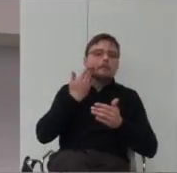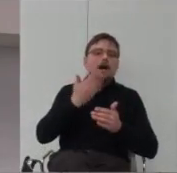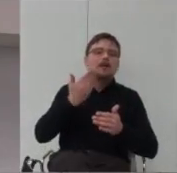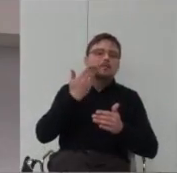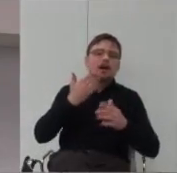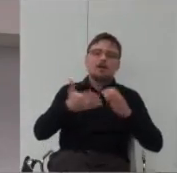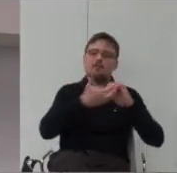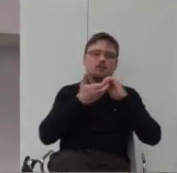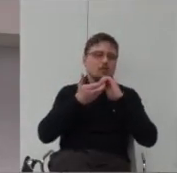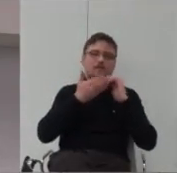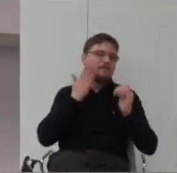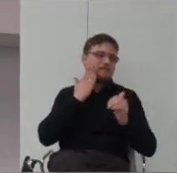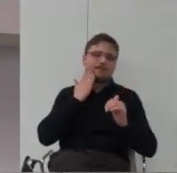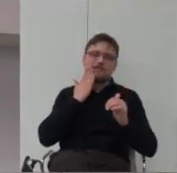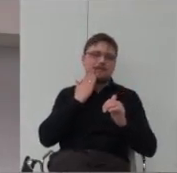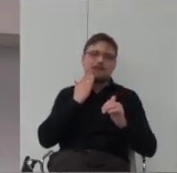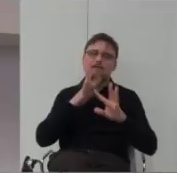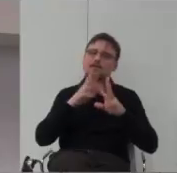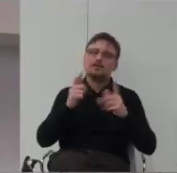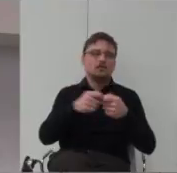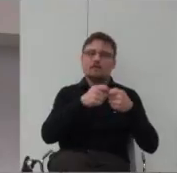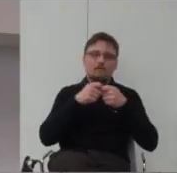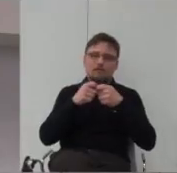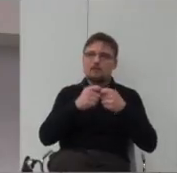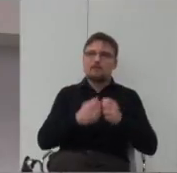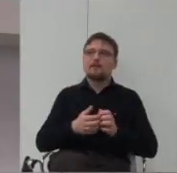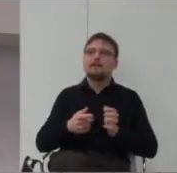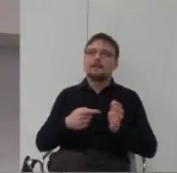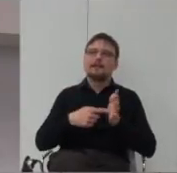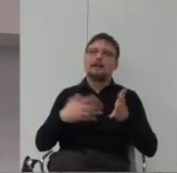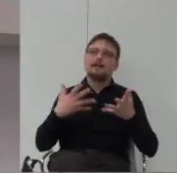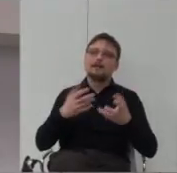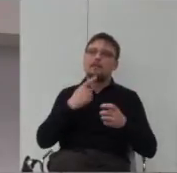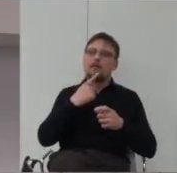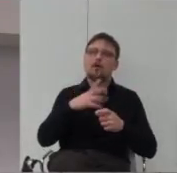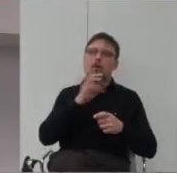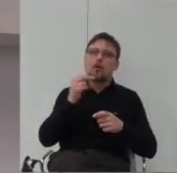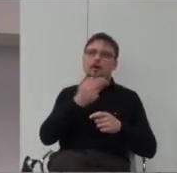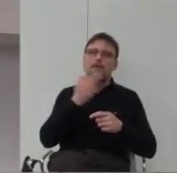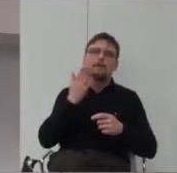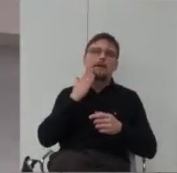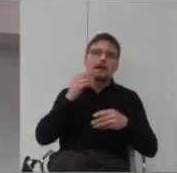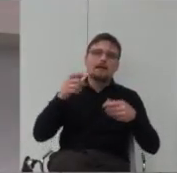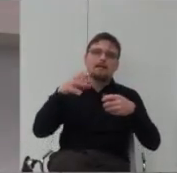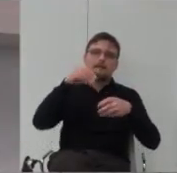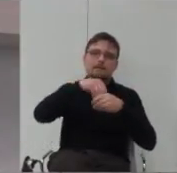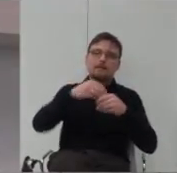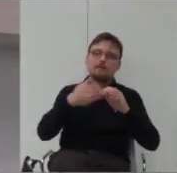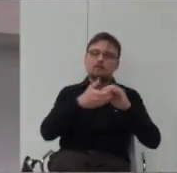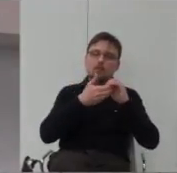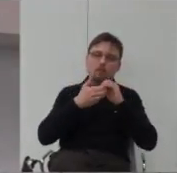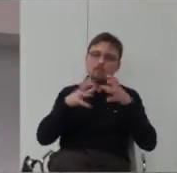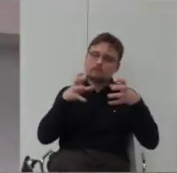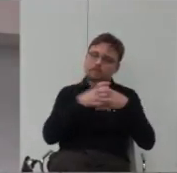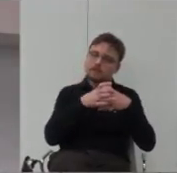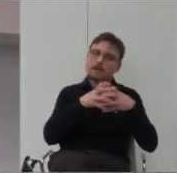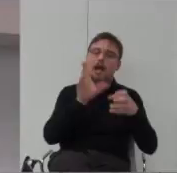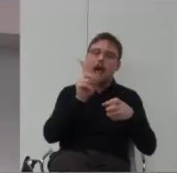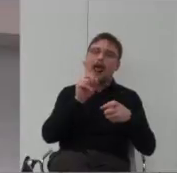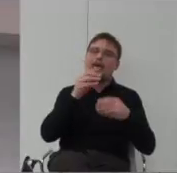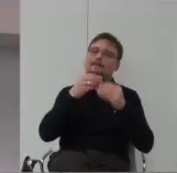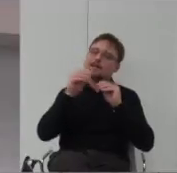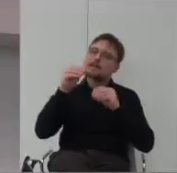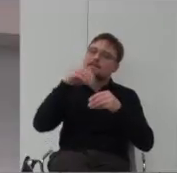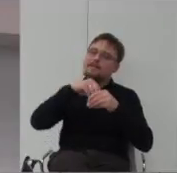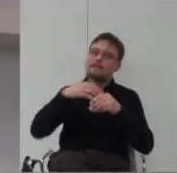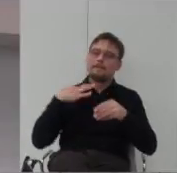bardzo skrajna forma mieszkania wspólnotowego. I teraz chciałabym zaprezentować tendencje, które przewidują życie we